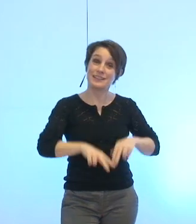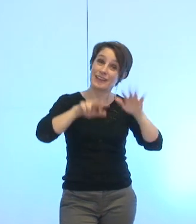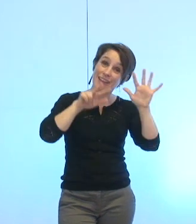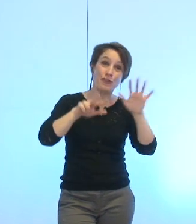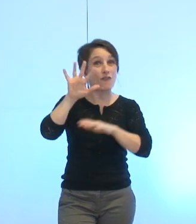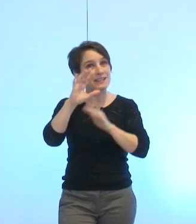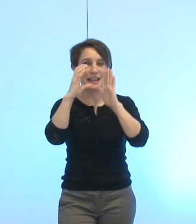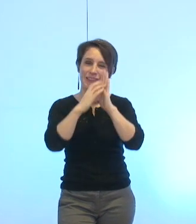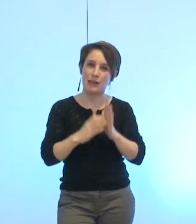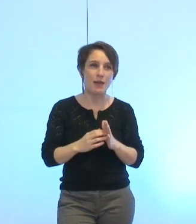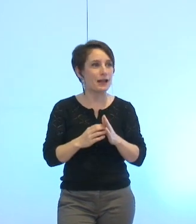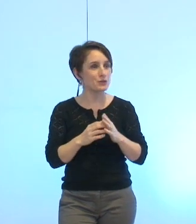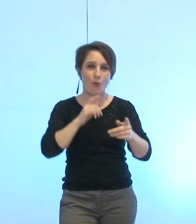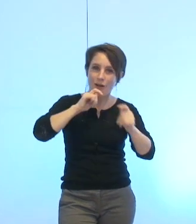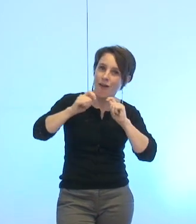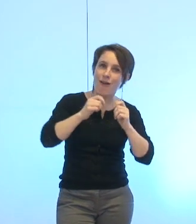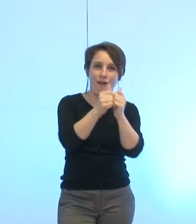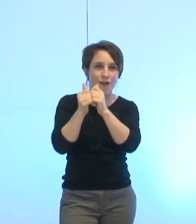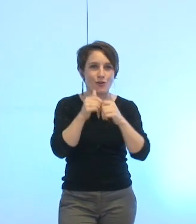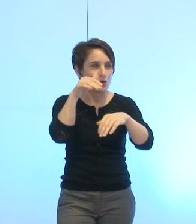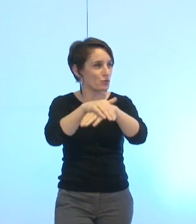évoquer ensemble ce